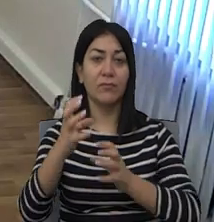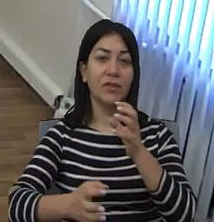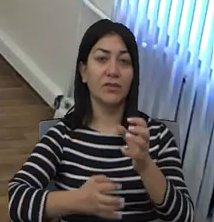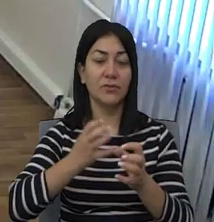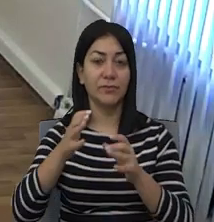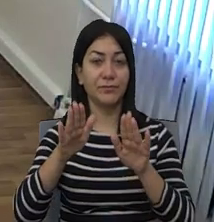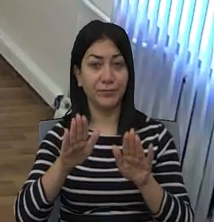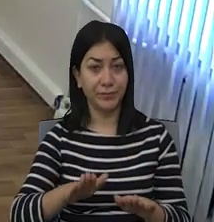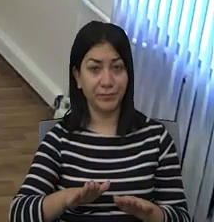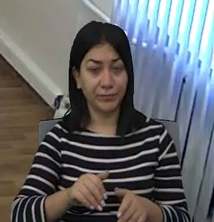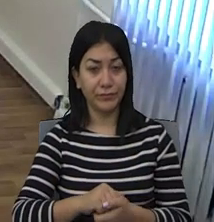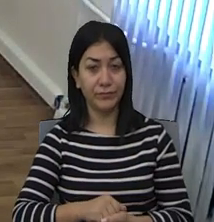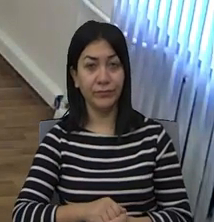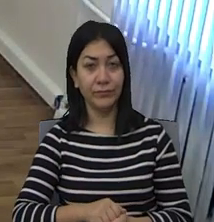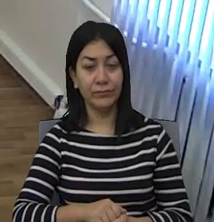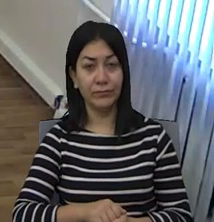ասպարեզում